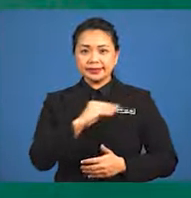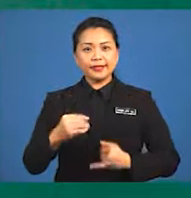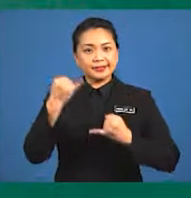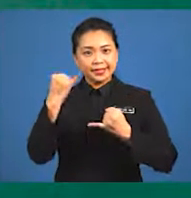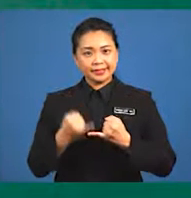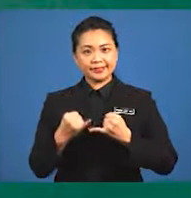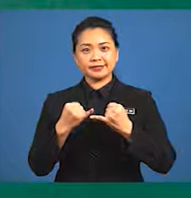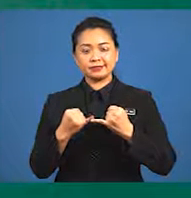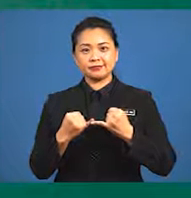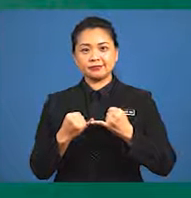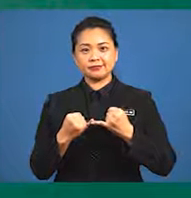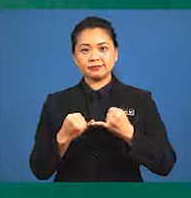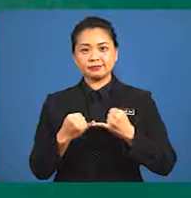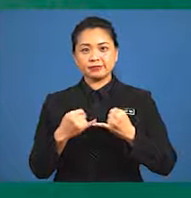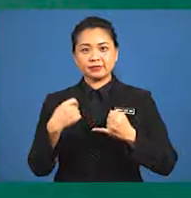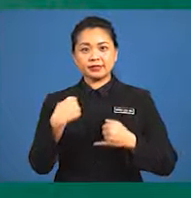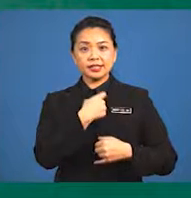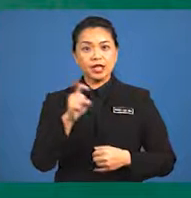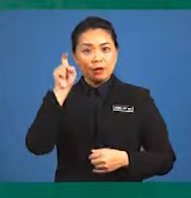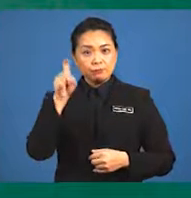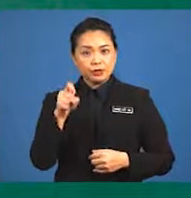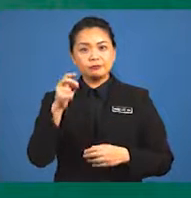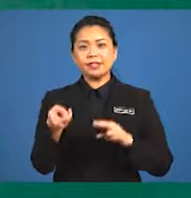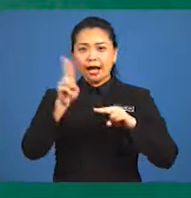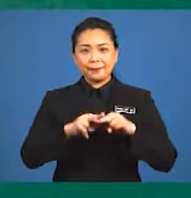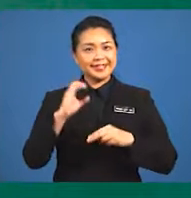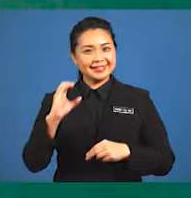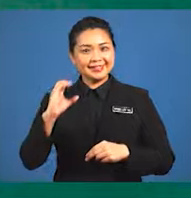akhir sekali, kita perlu tambah c.